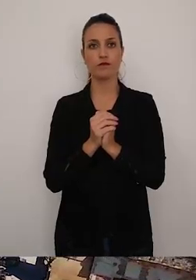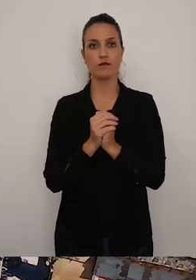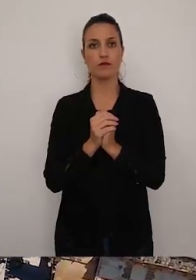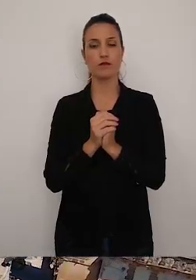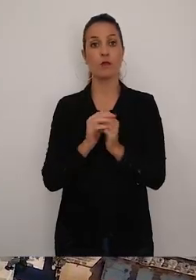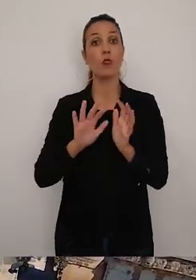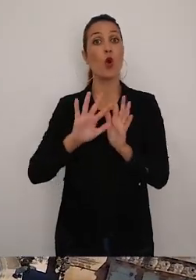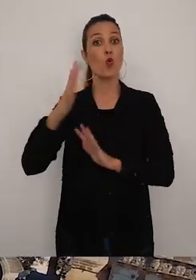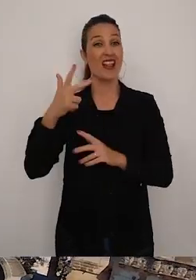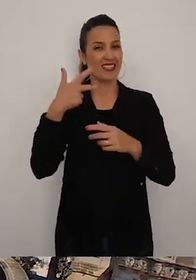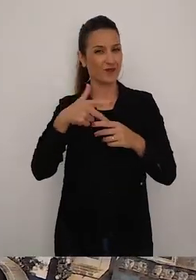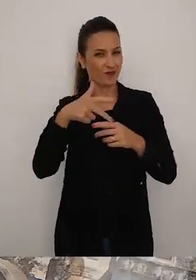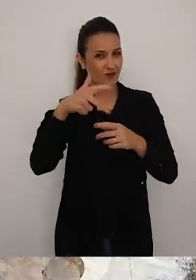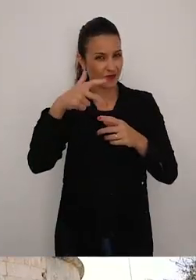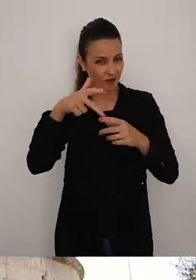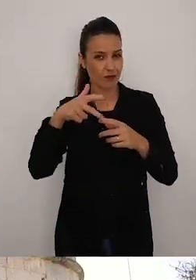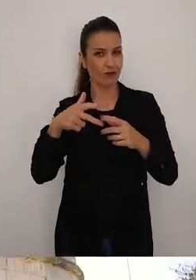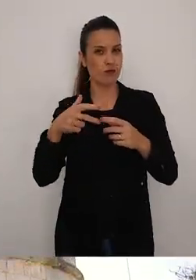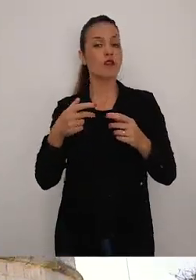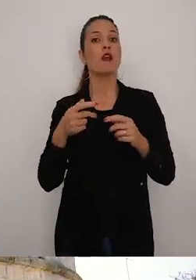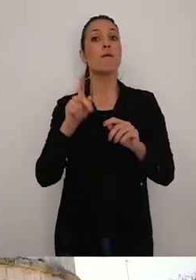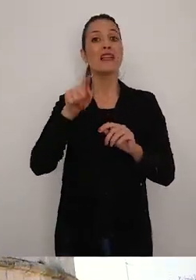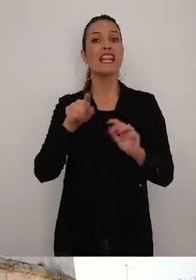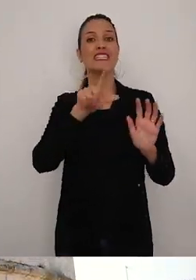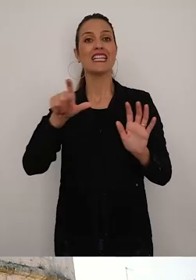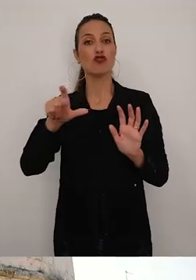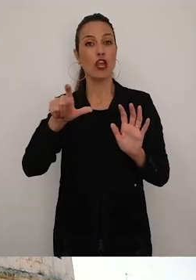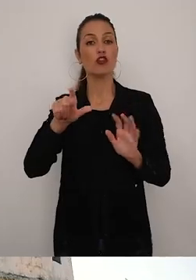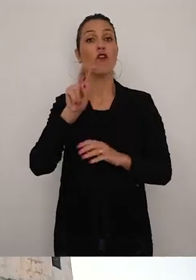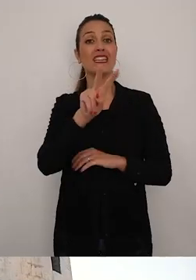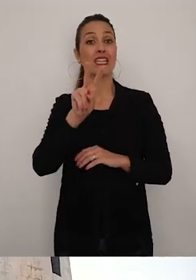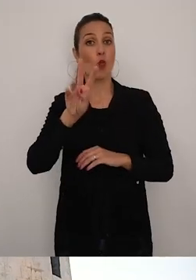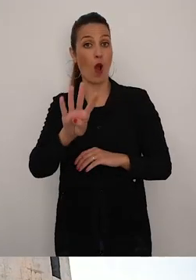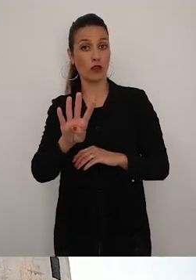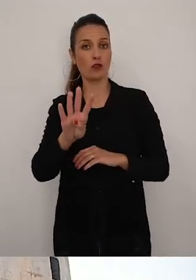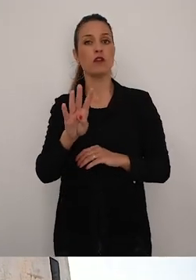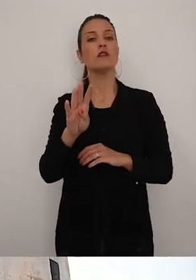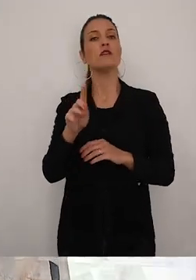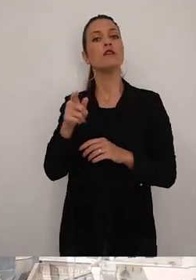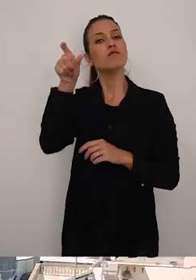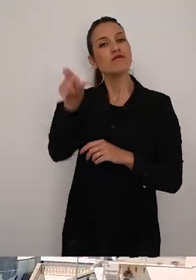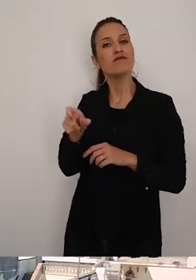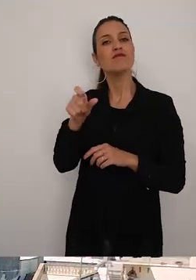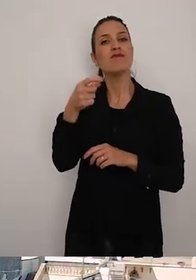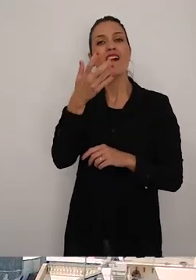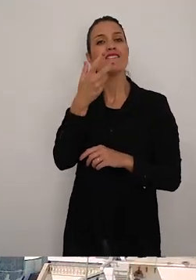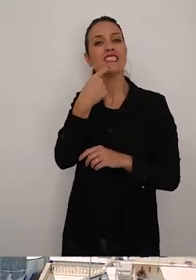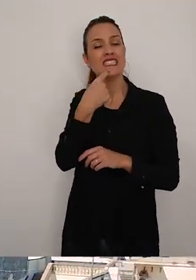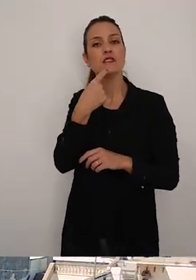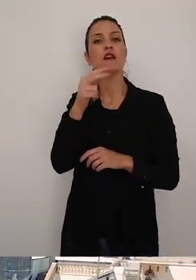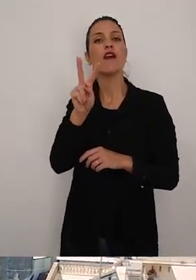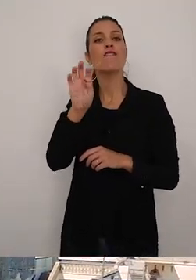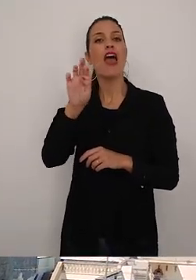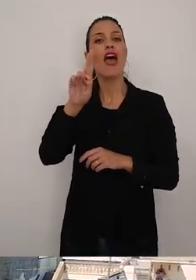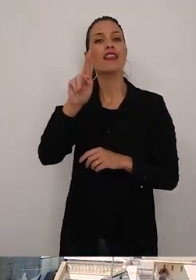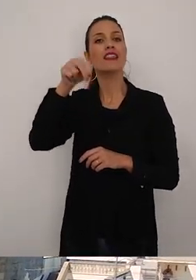Una seconda modifica sostanziale poi si ebbe nel 1724, ad opera del Vernazza, quando parte delle mura di